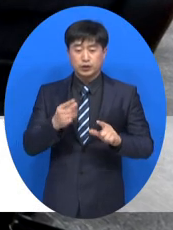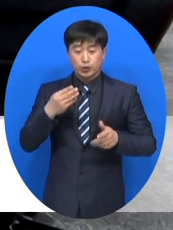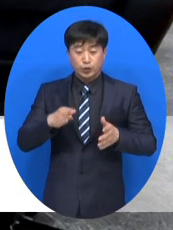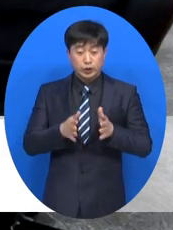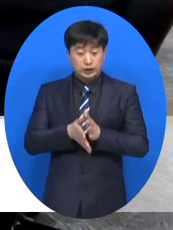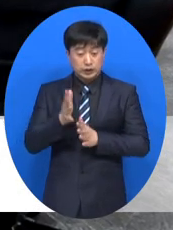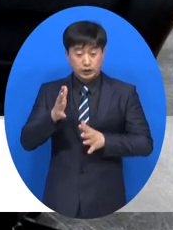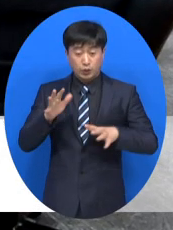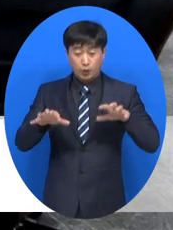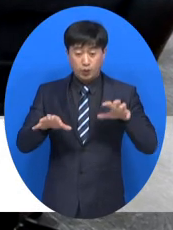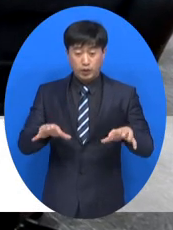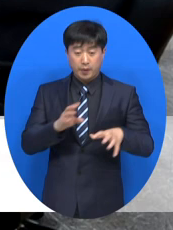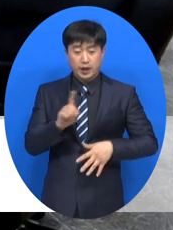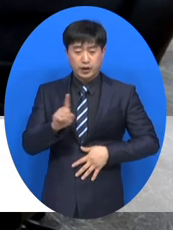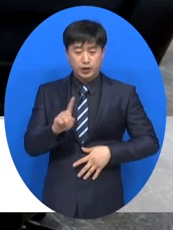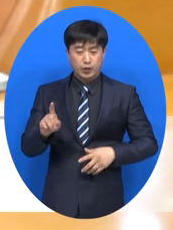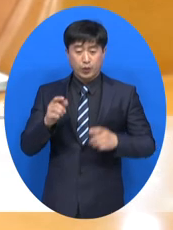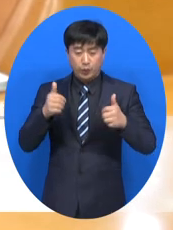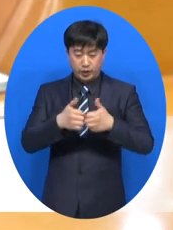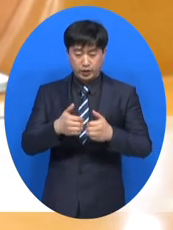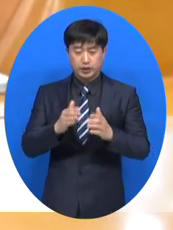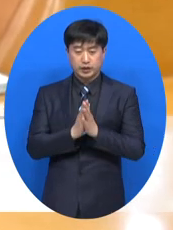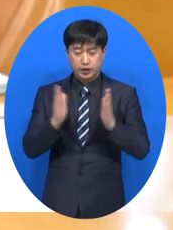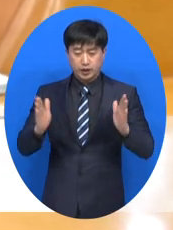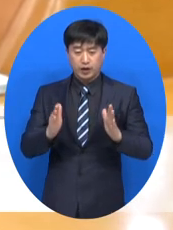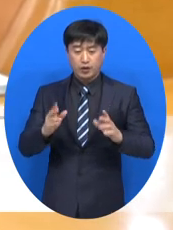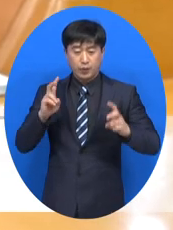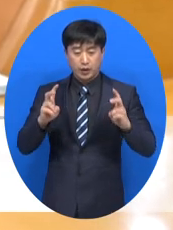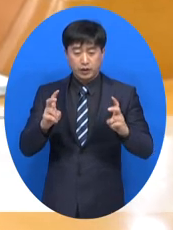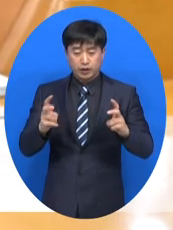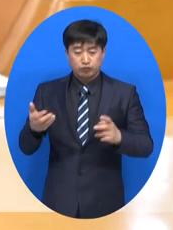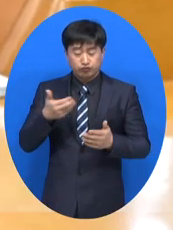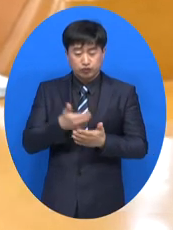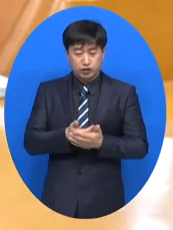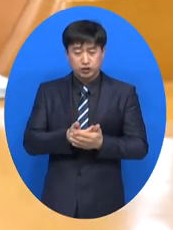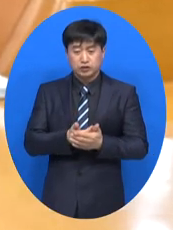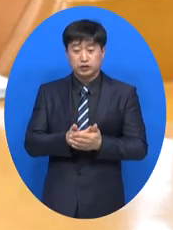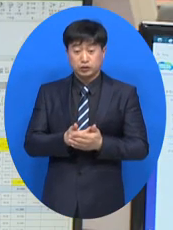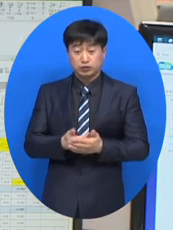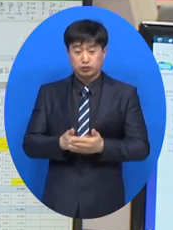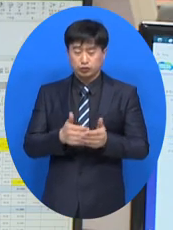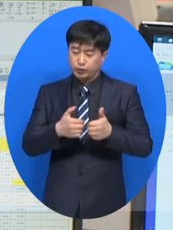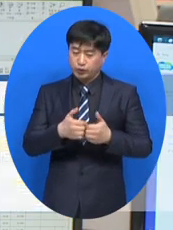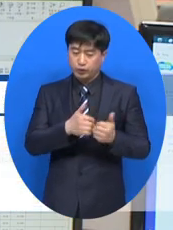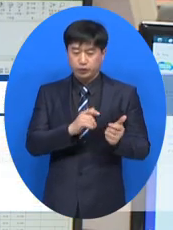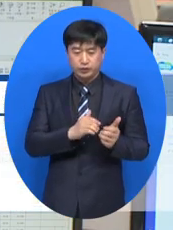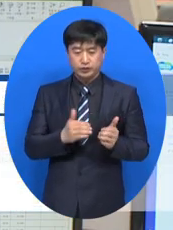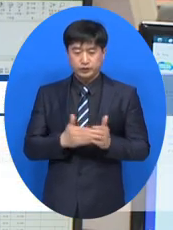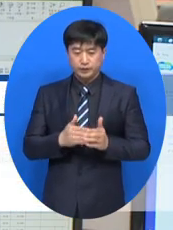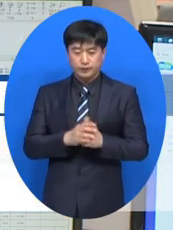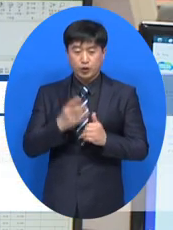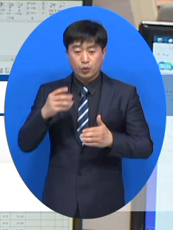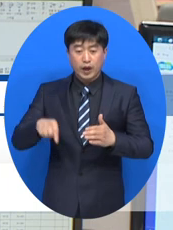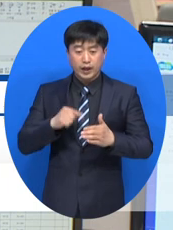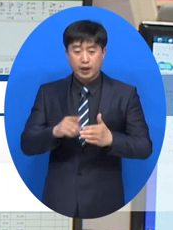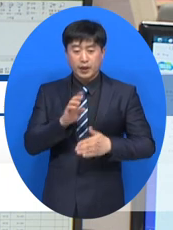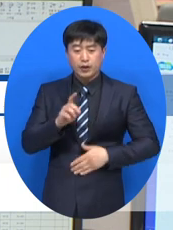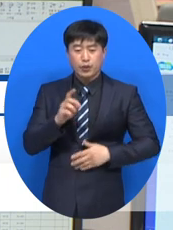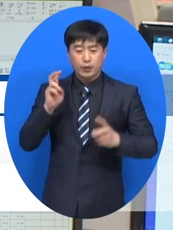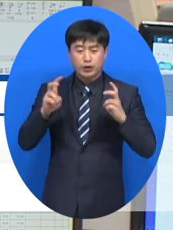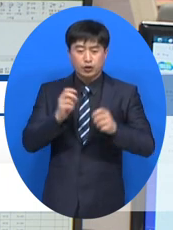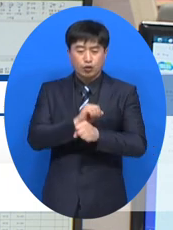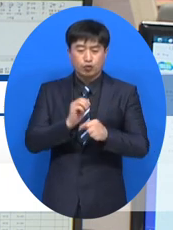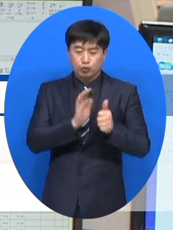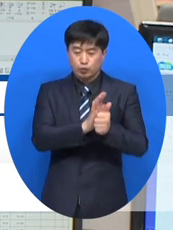바이오혁신회의를 열고 선도 기업 유치 바이오클러스터 연계 등을 논의했습니다 돈의 바이오 기업의 연구개발 지원을